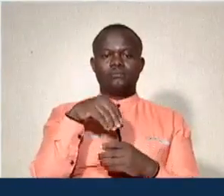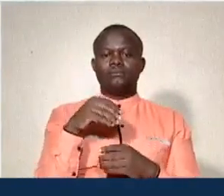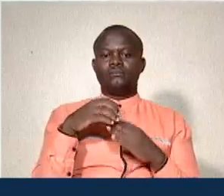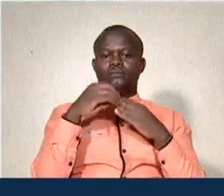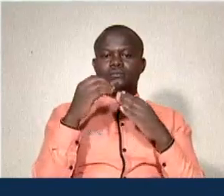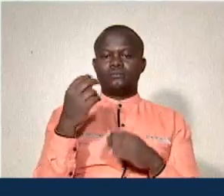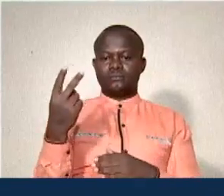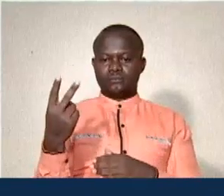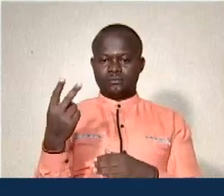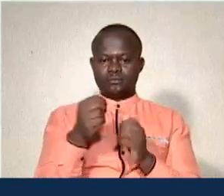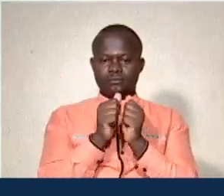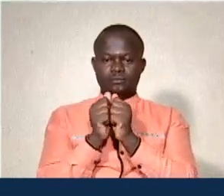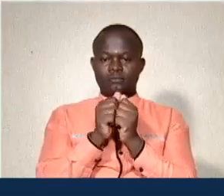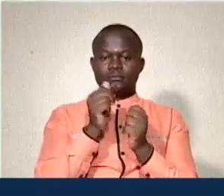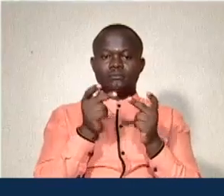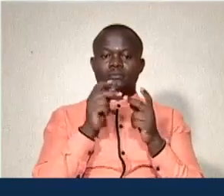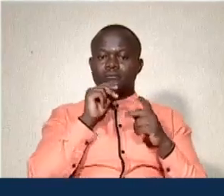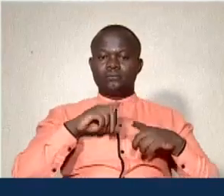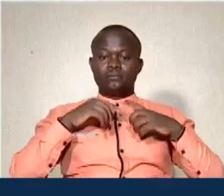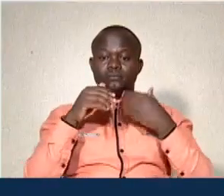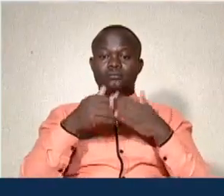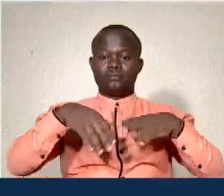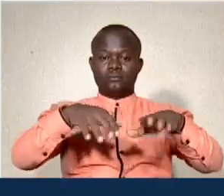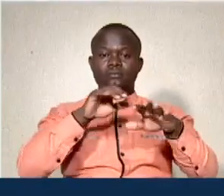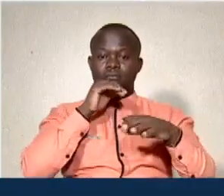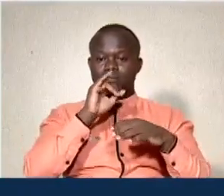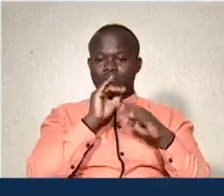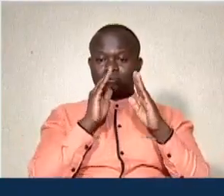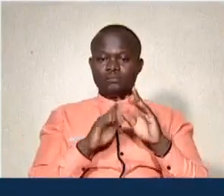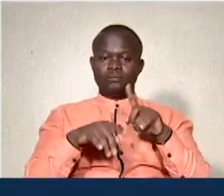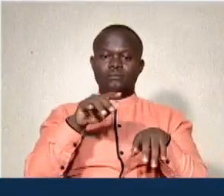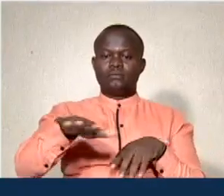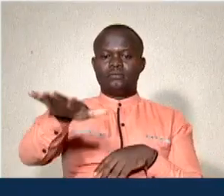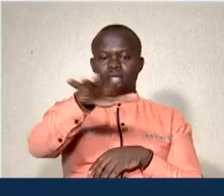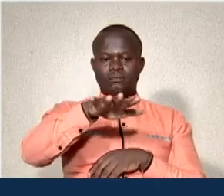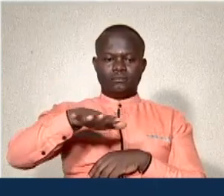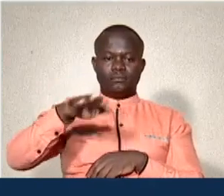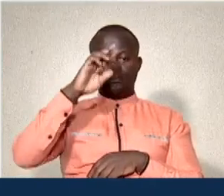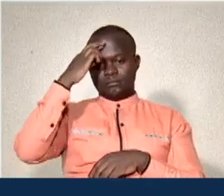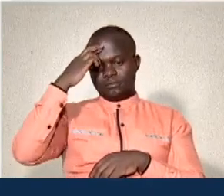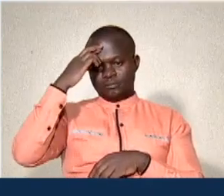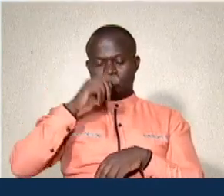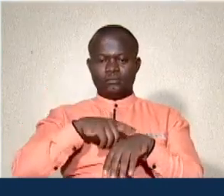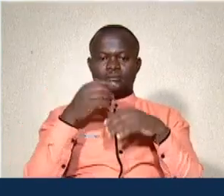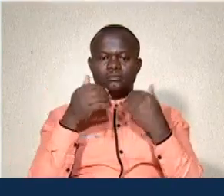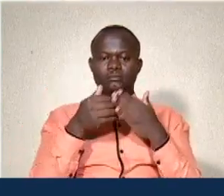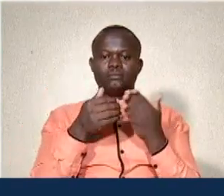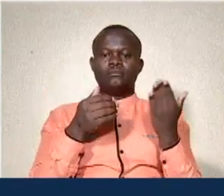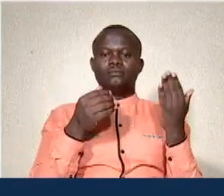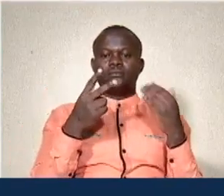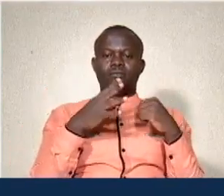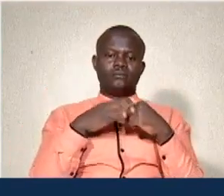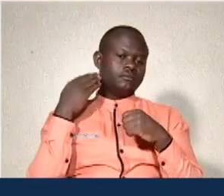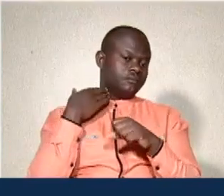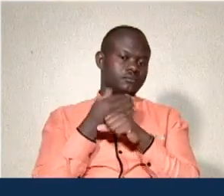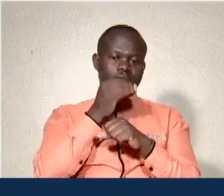responsable babiri n'abatari bahatuye bahakanye ko nta Batutsi bicuye kuri uyu musozi. Kwibuka kuri iyi nshuro ya 29